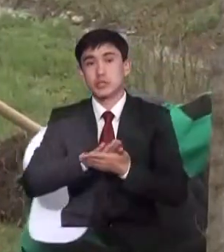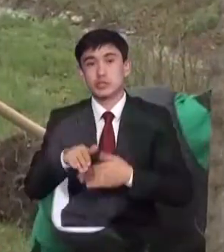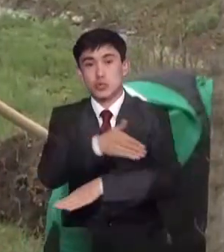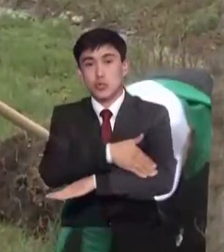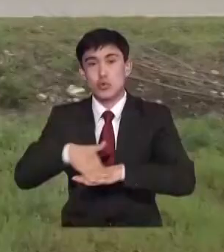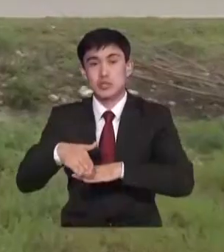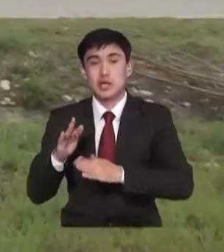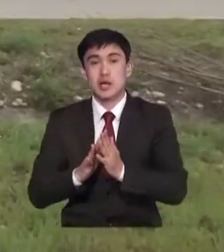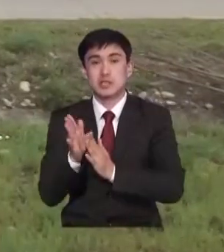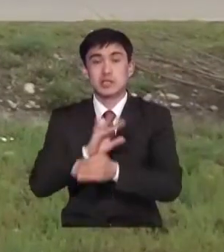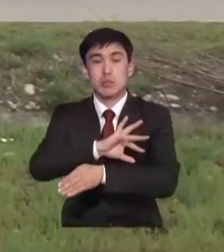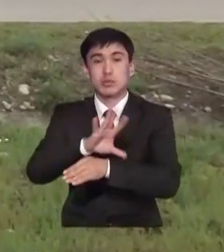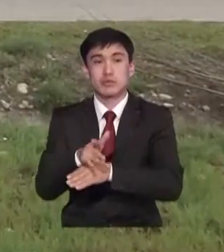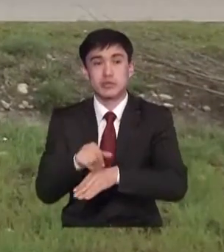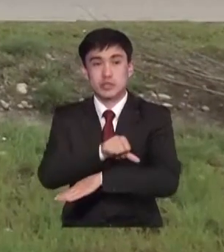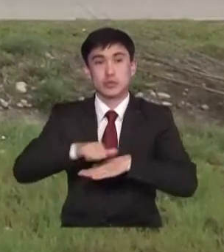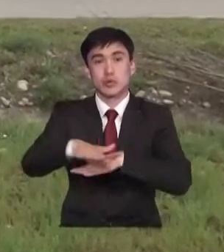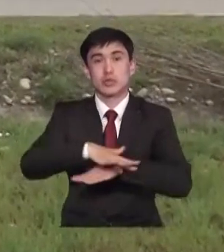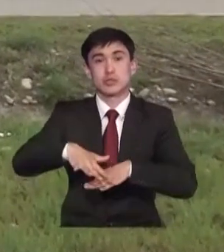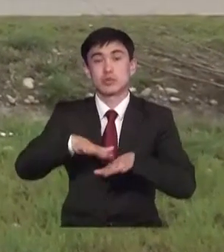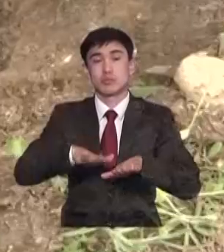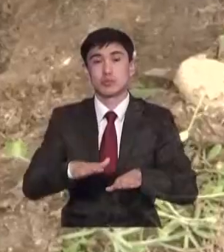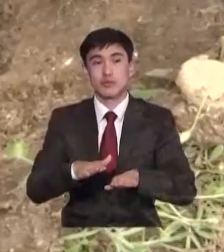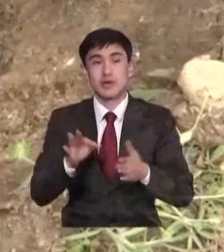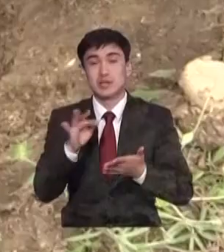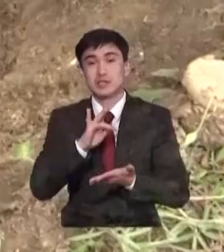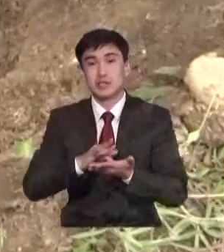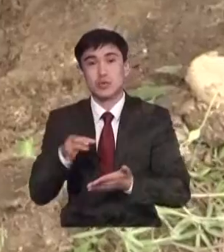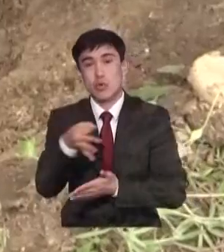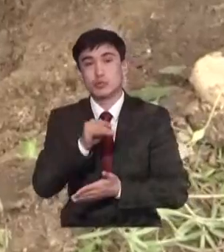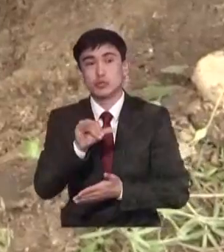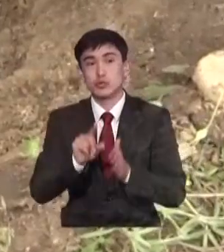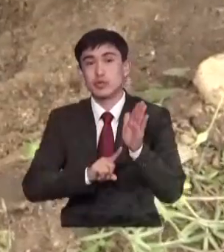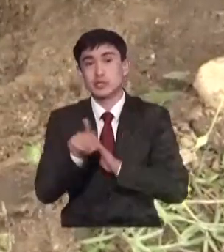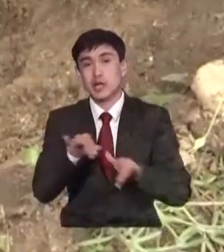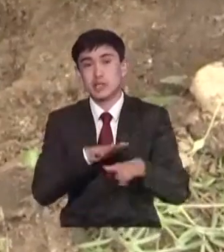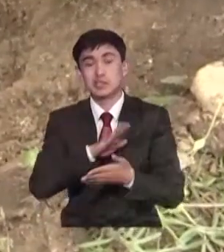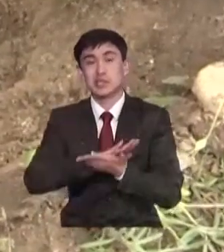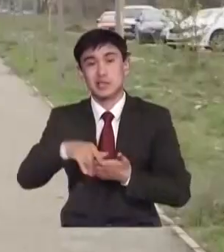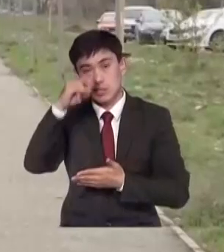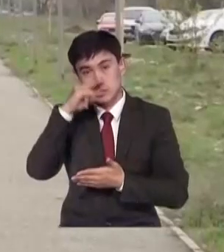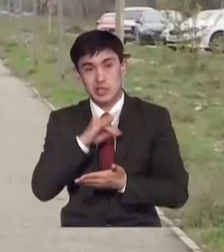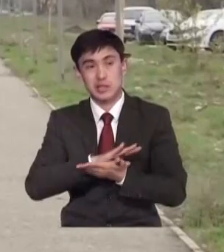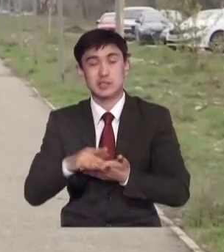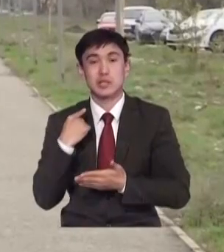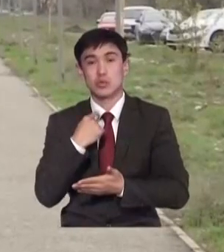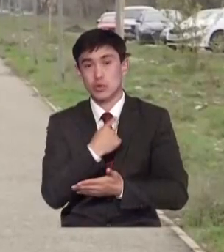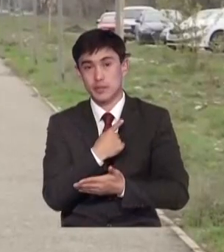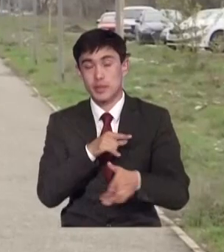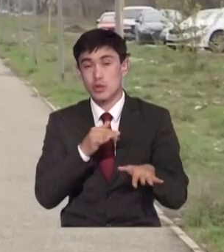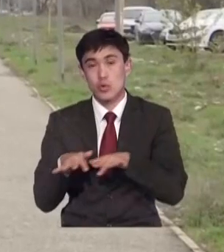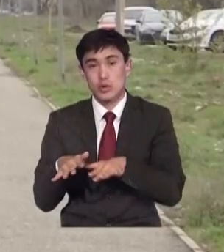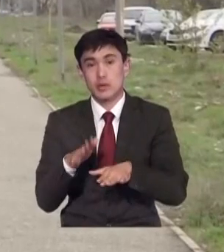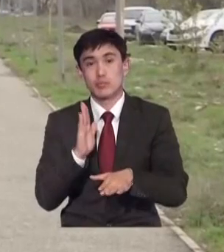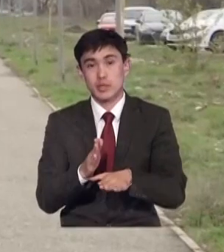улиц, озеленению и облагораживанию территорий населенных пунктов. В центре области ЖТСУ стартовала акция «Таза Казахстан, Таза Талдыкурган», в рамках